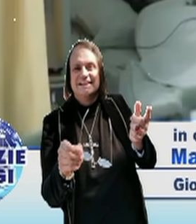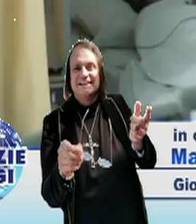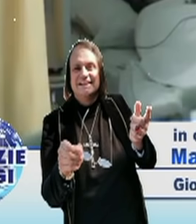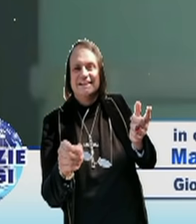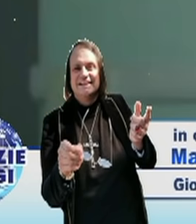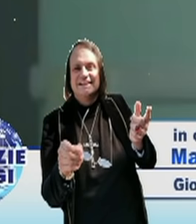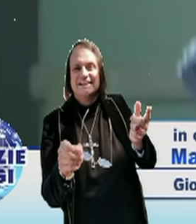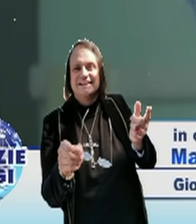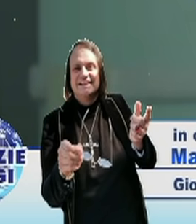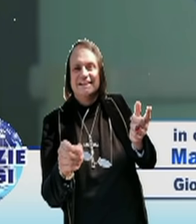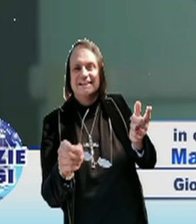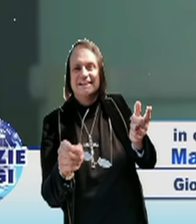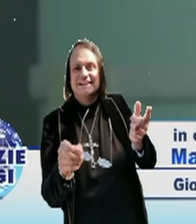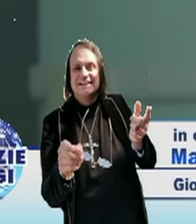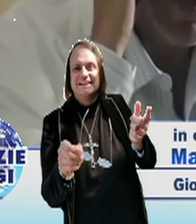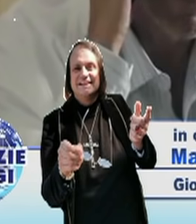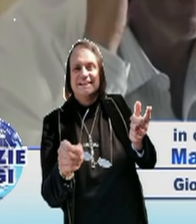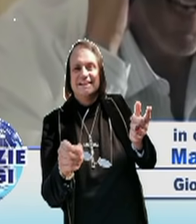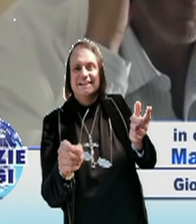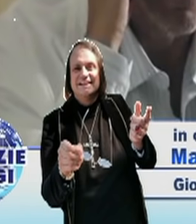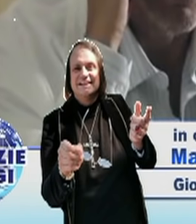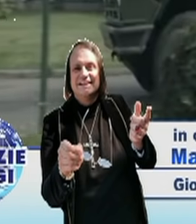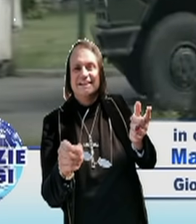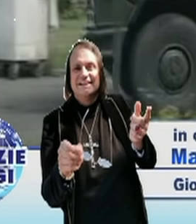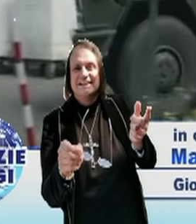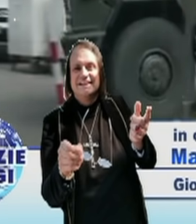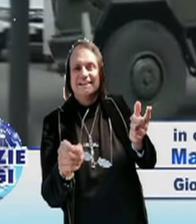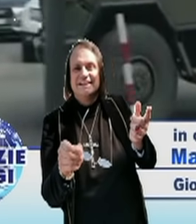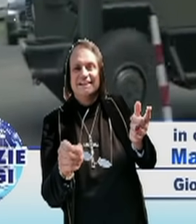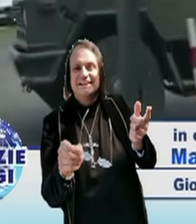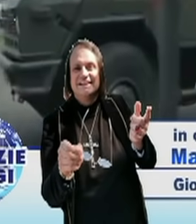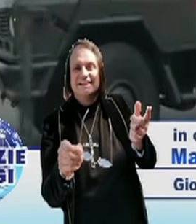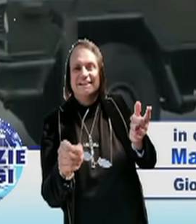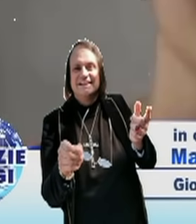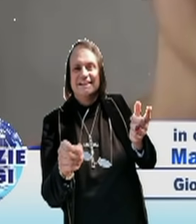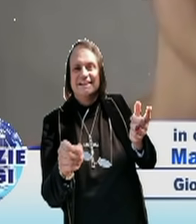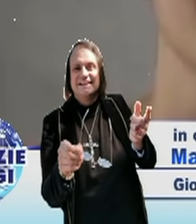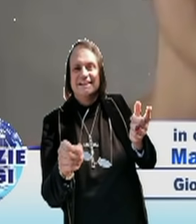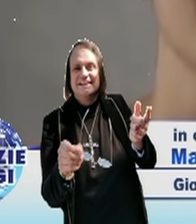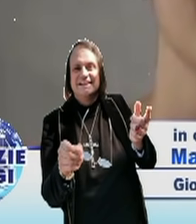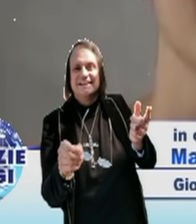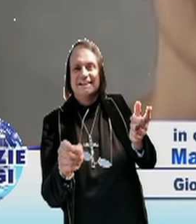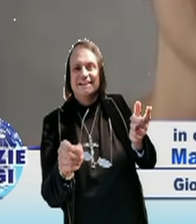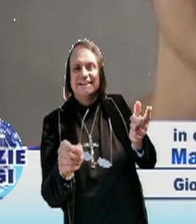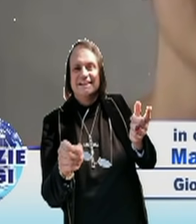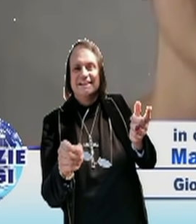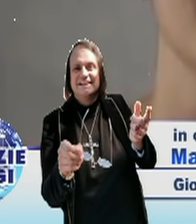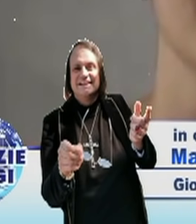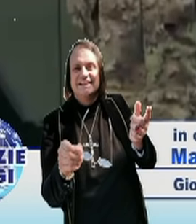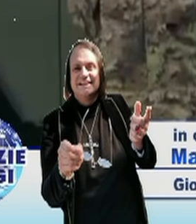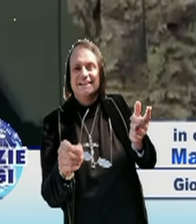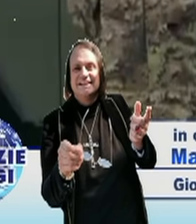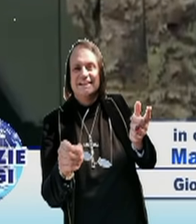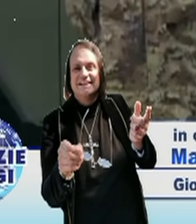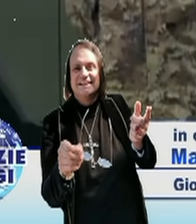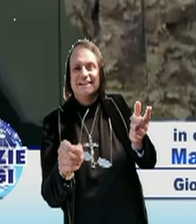quel momento in cui lasciò l'avvocatura, mi si vede anche nel trailer del film e ringrazio per questa menzione, e ho